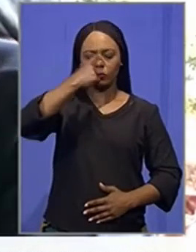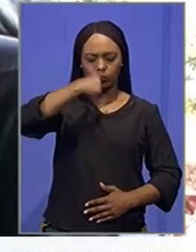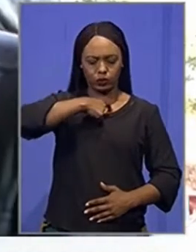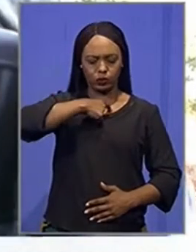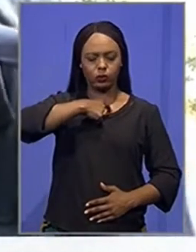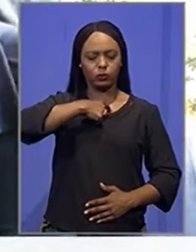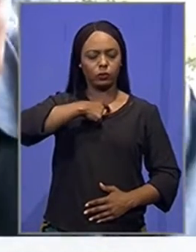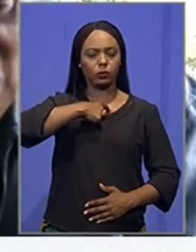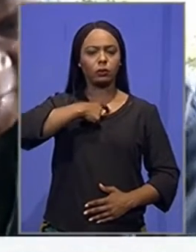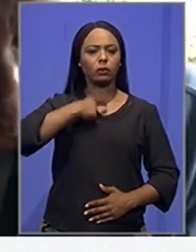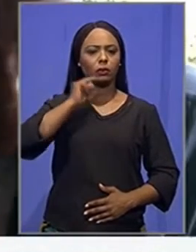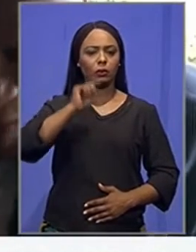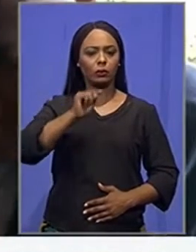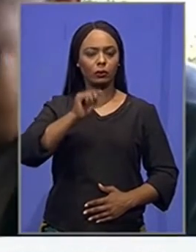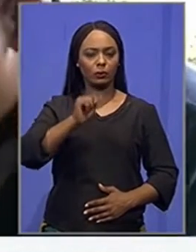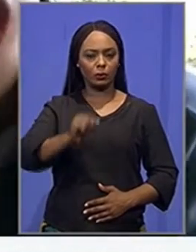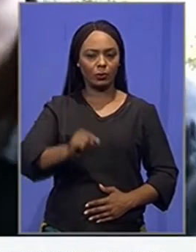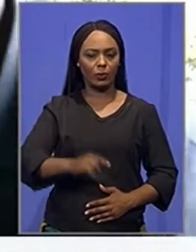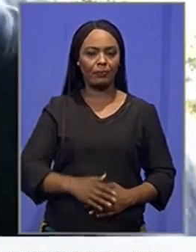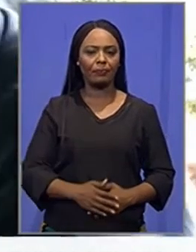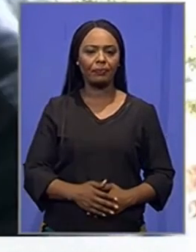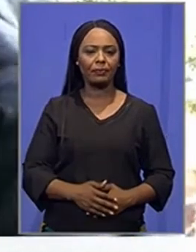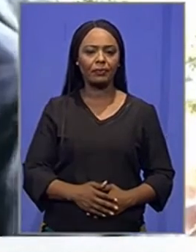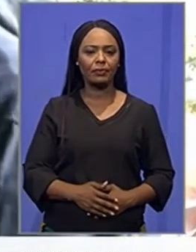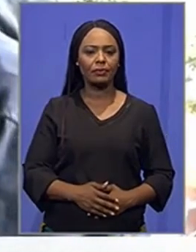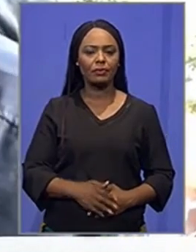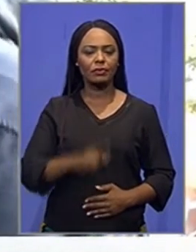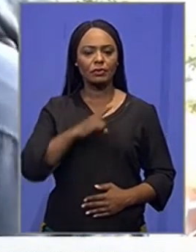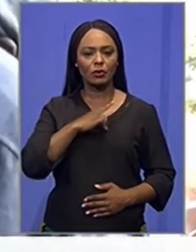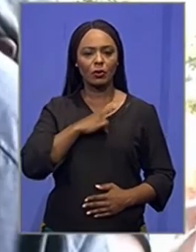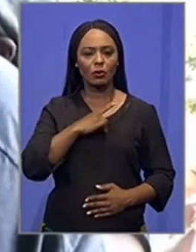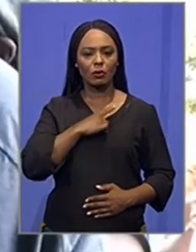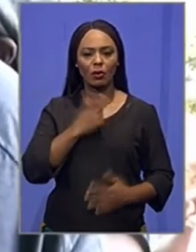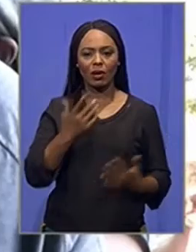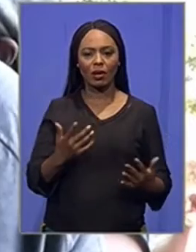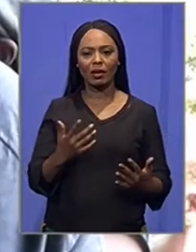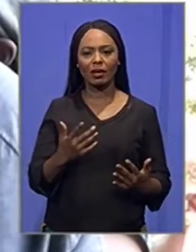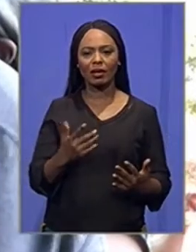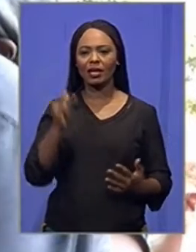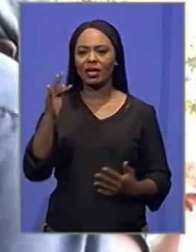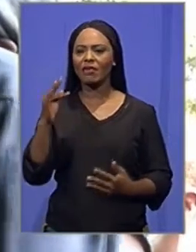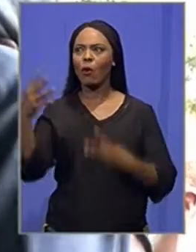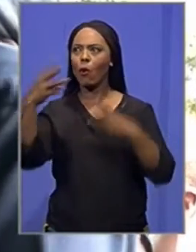war e teng ka nna ra bua re ba le 90 ba tsamaile in war.